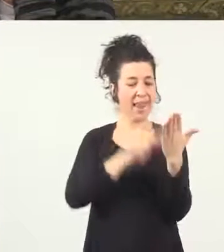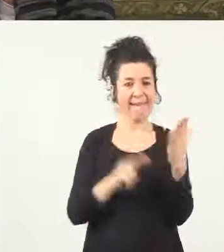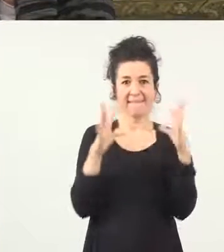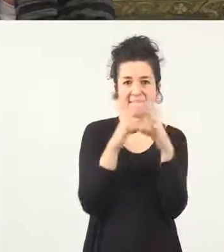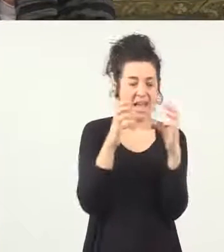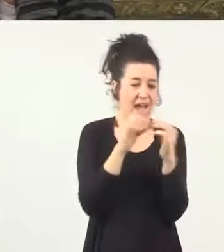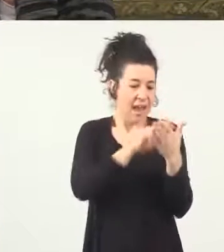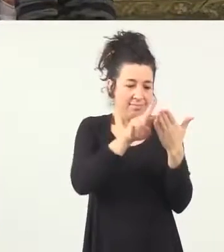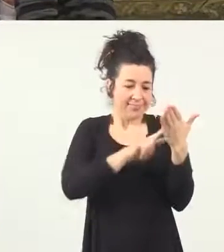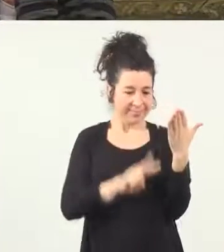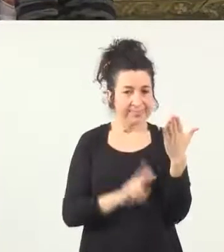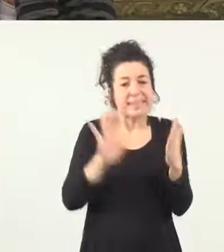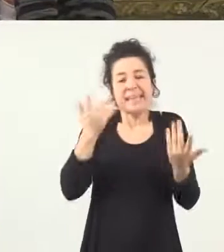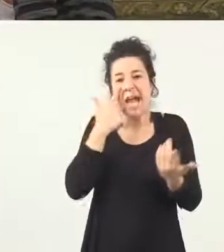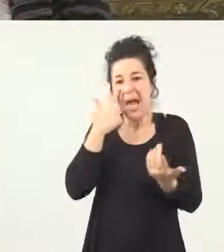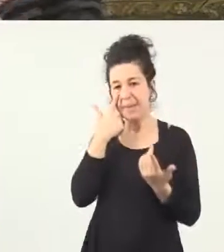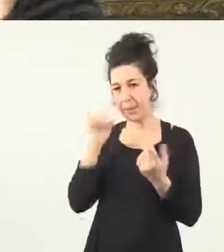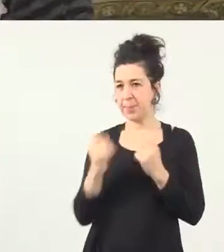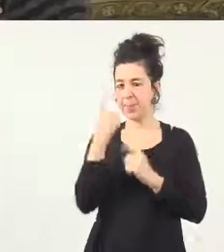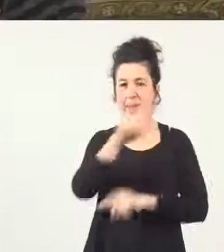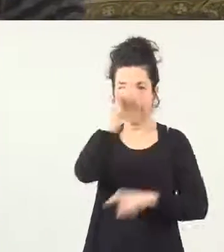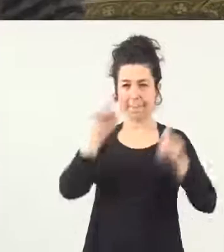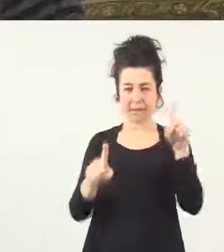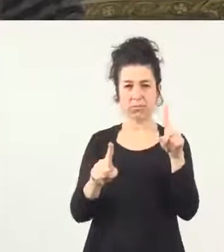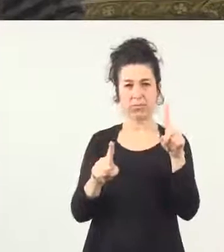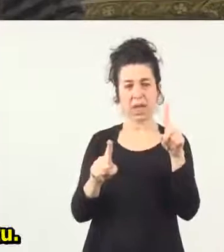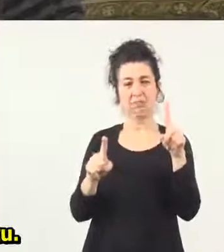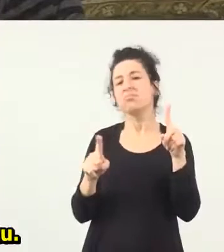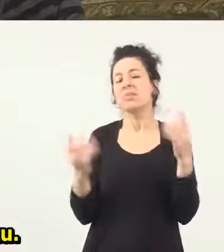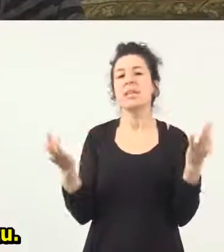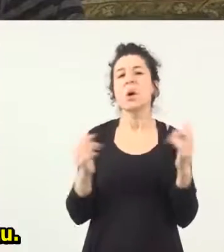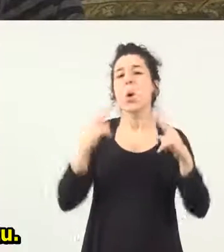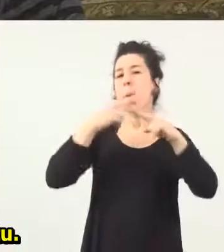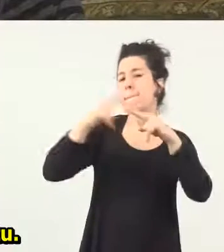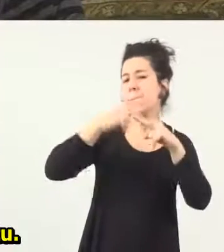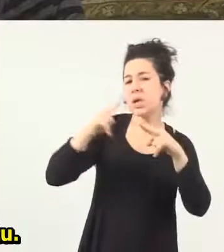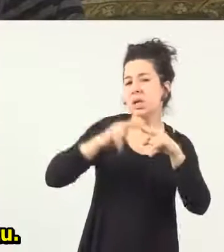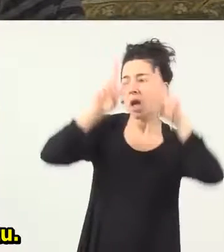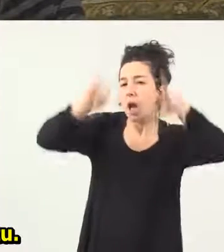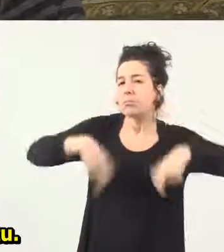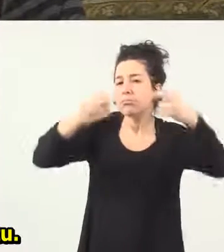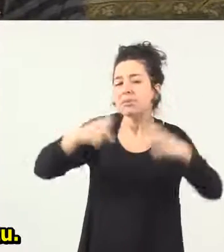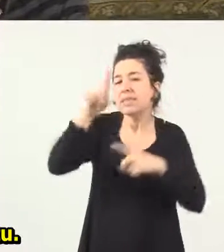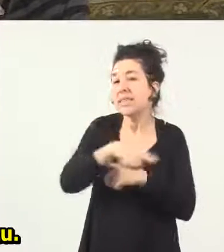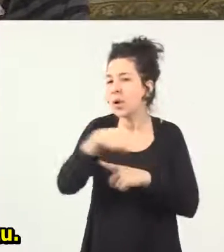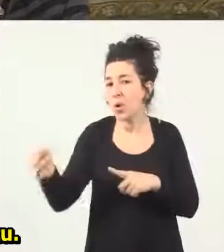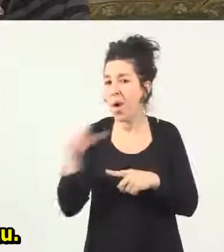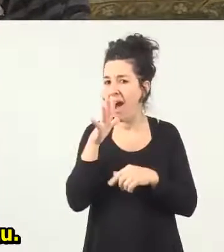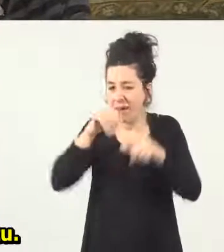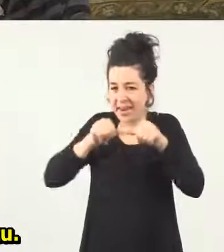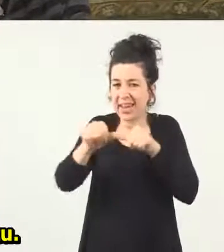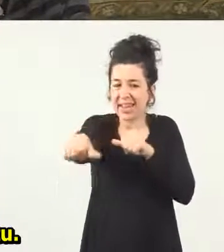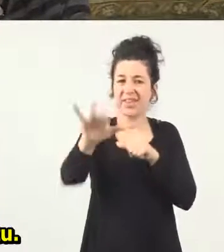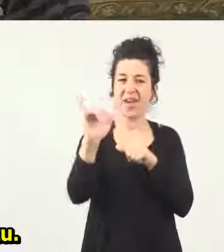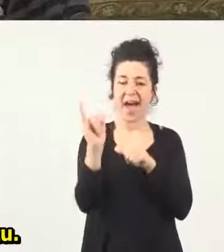lehenengo galdera, politika berrazmatzen ari gara, ja, hortik aurrera edo, baditugu hitz